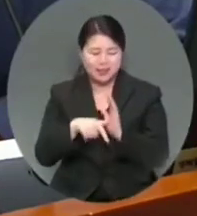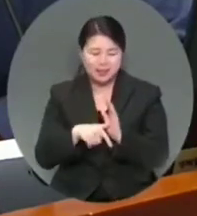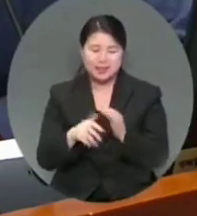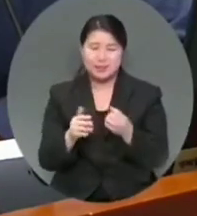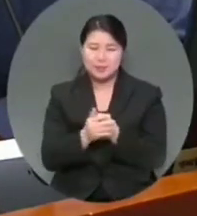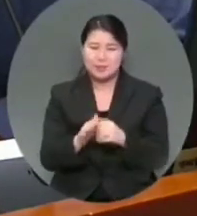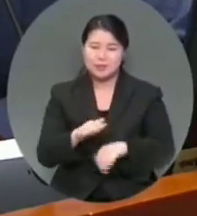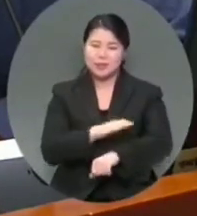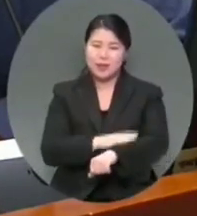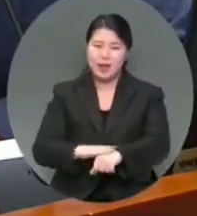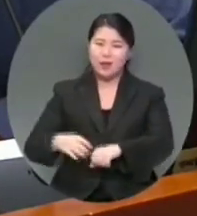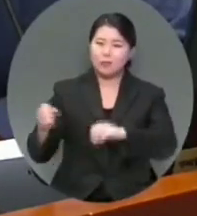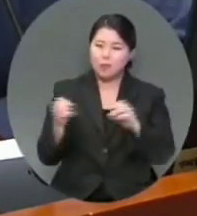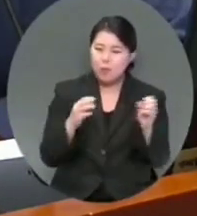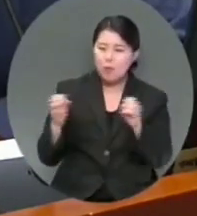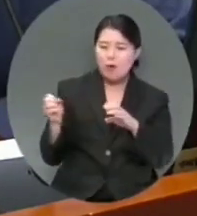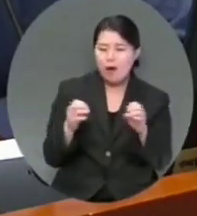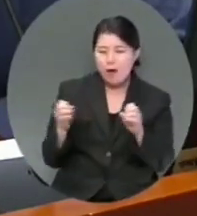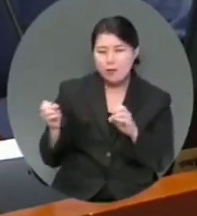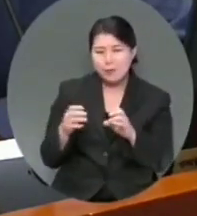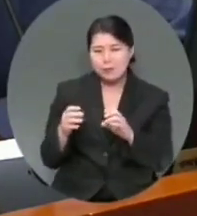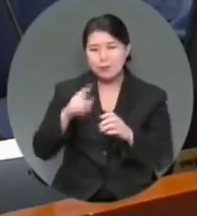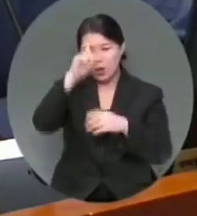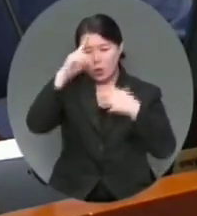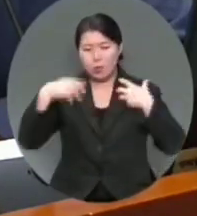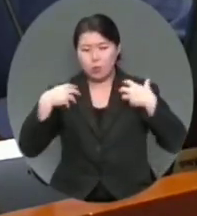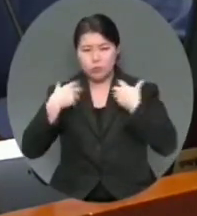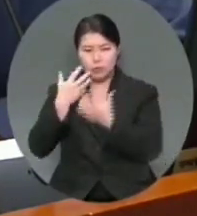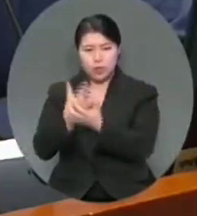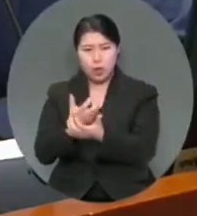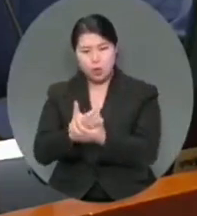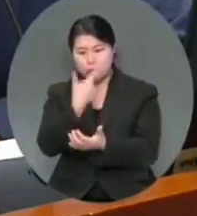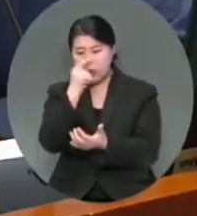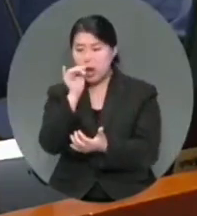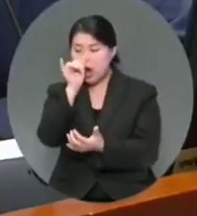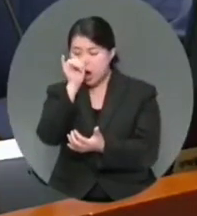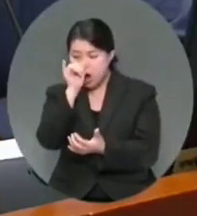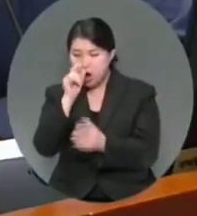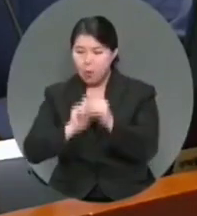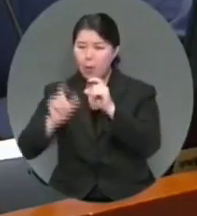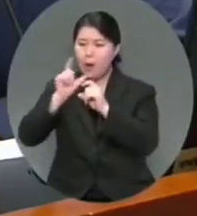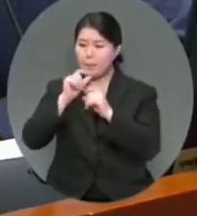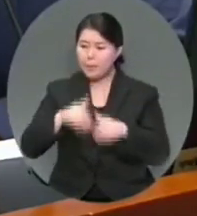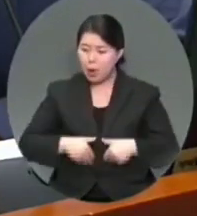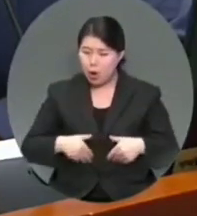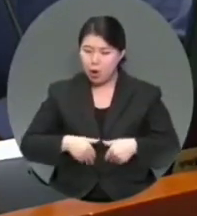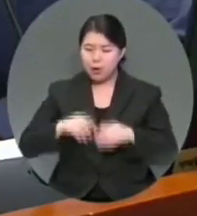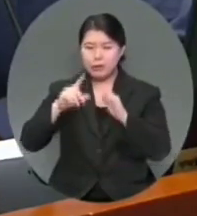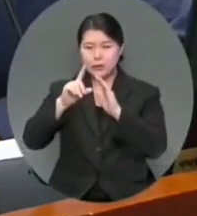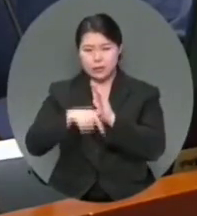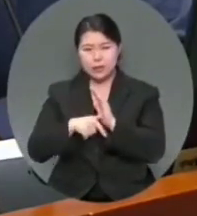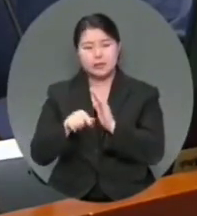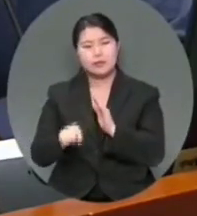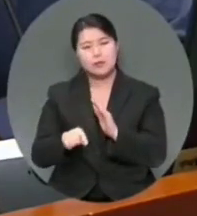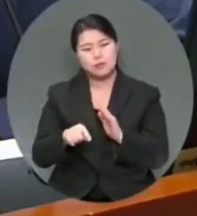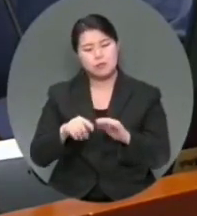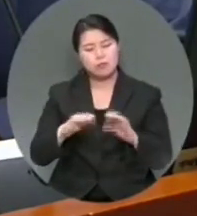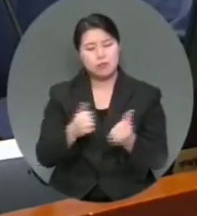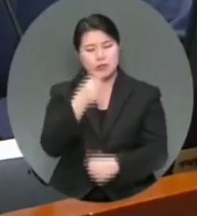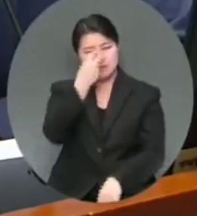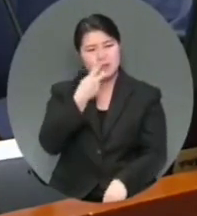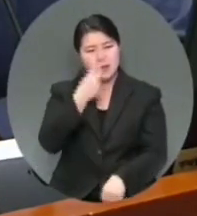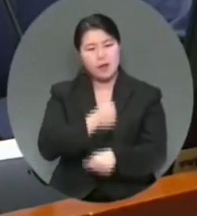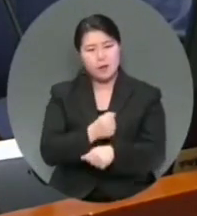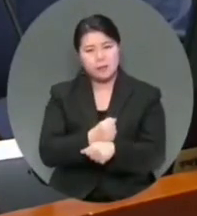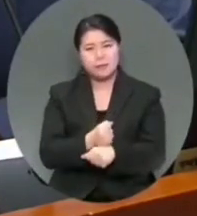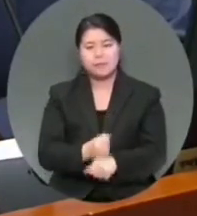국회하고 지혜를 모아서 혹시 이 정부 안에 미흡한 부분 그걸 또 보완하는 과정이 우리 국회 심사 과정 아니겠습니까?